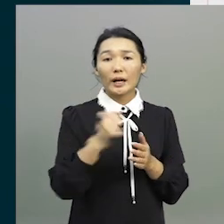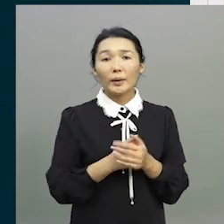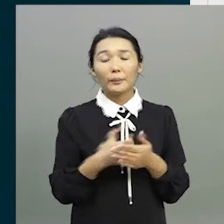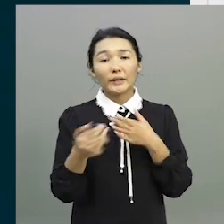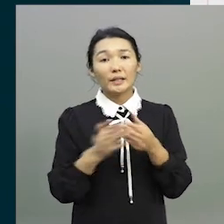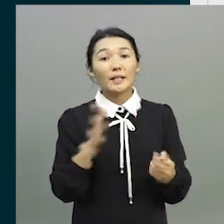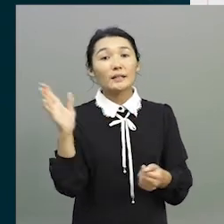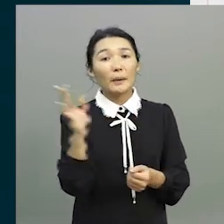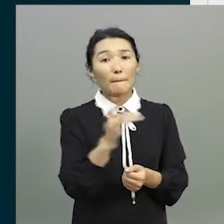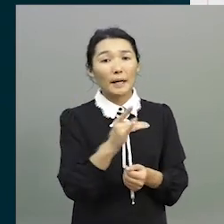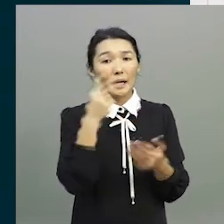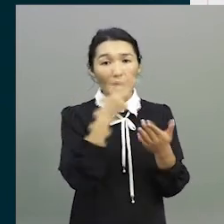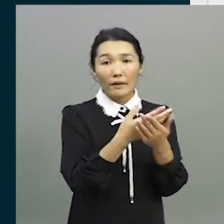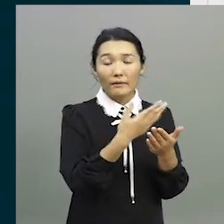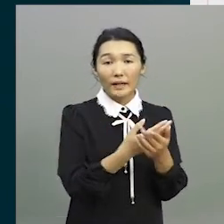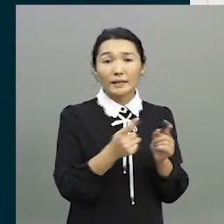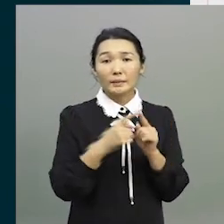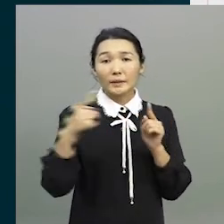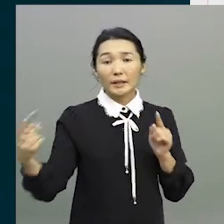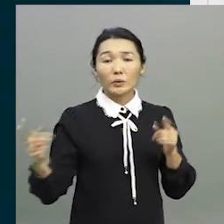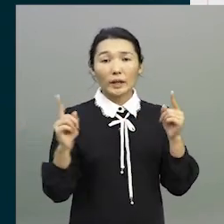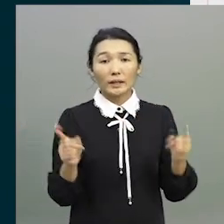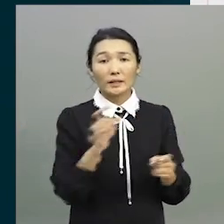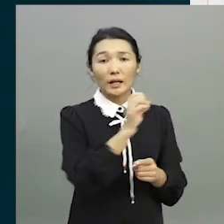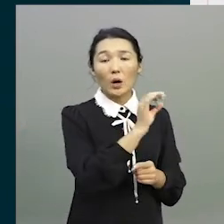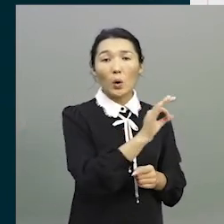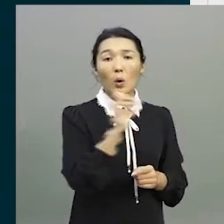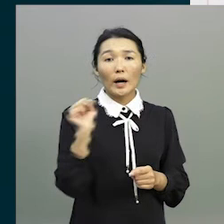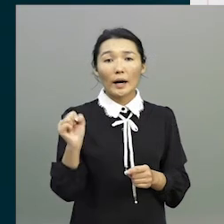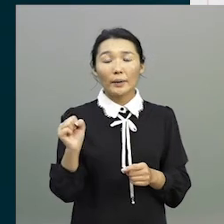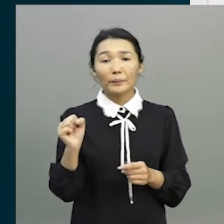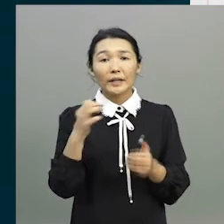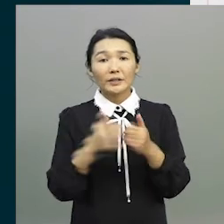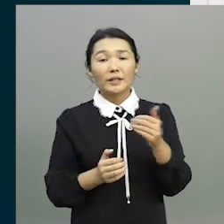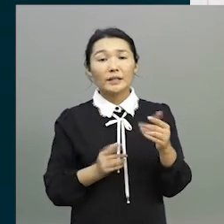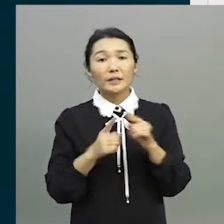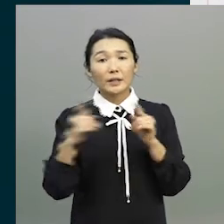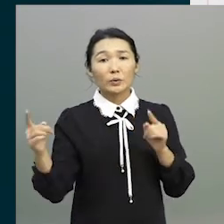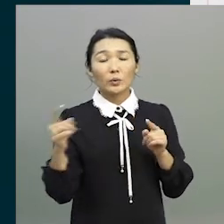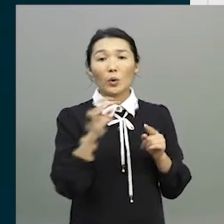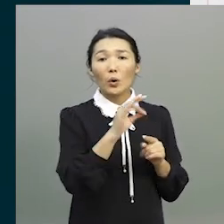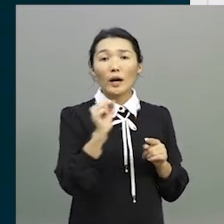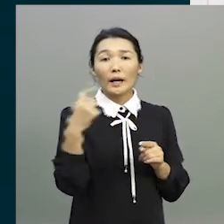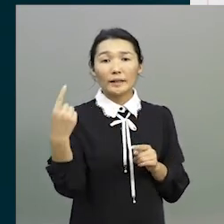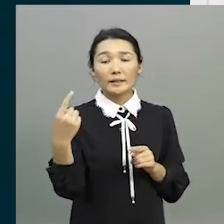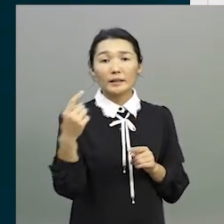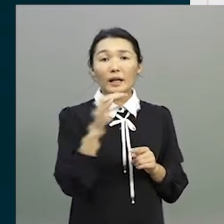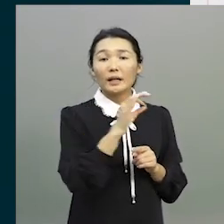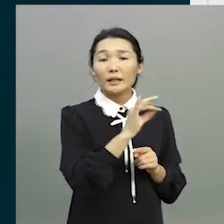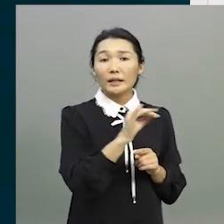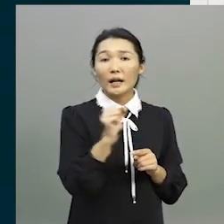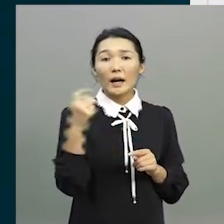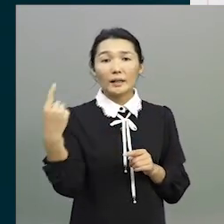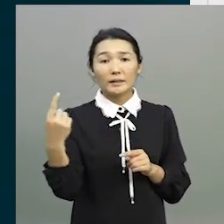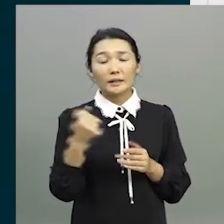выразим длину отрезка оа через длинный отрезков оаодин и аа1 по теореме пифагора из